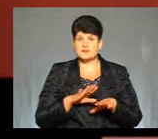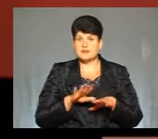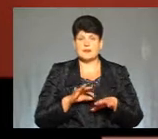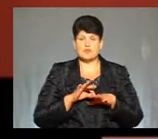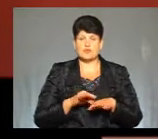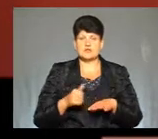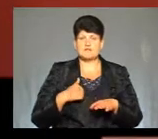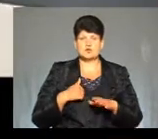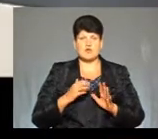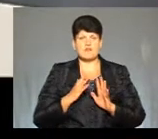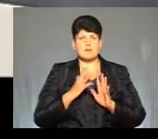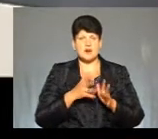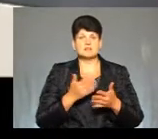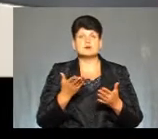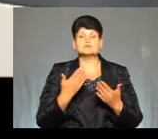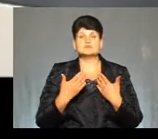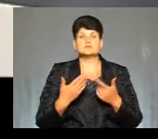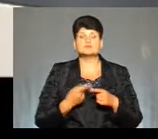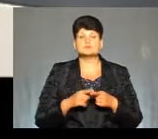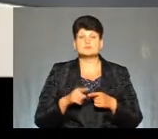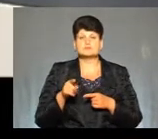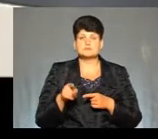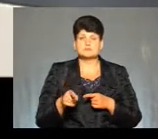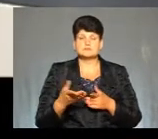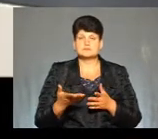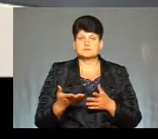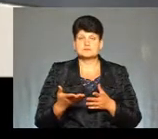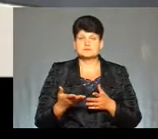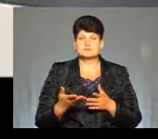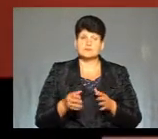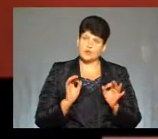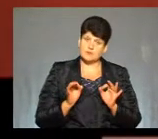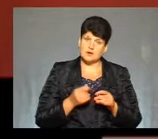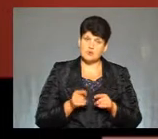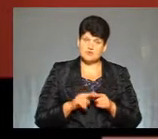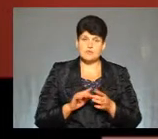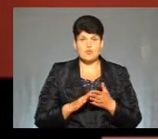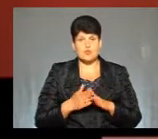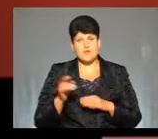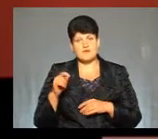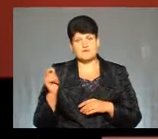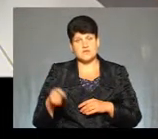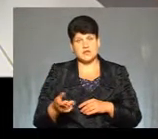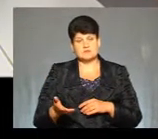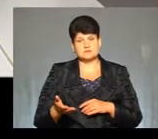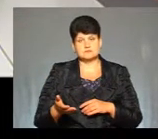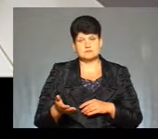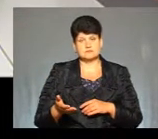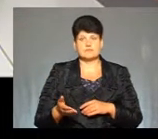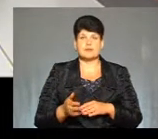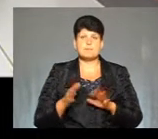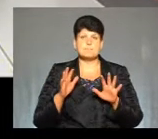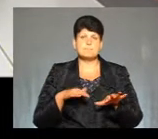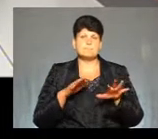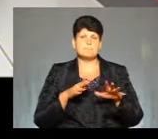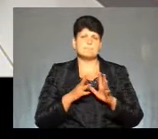на День Незалежності. Яке ваше ставлення саме до такого, чи нормально це в умовах війни? Ви знаєте, паради – це